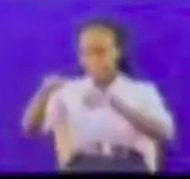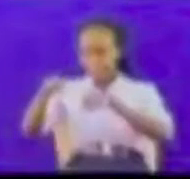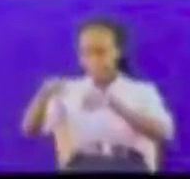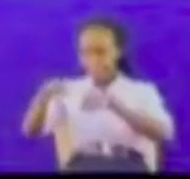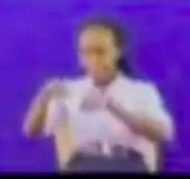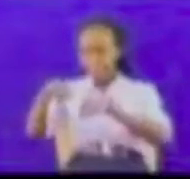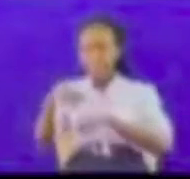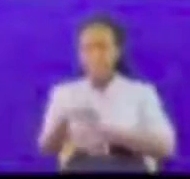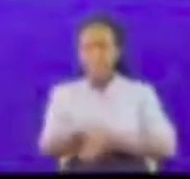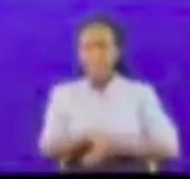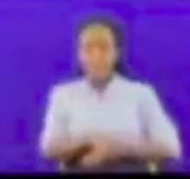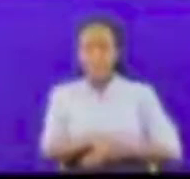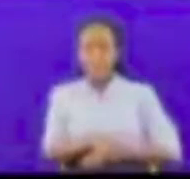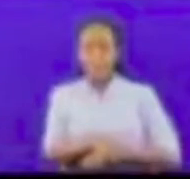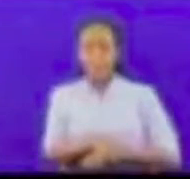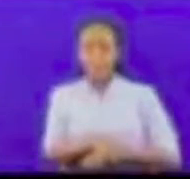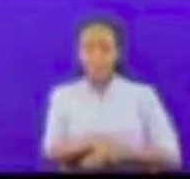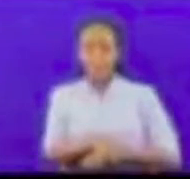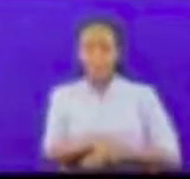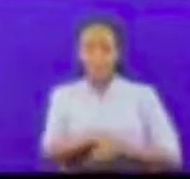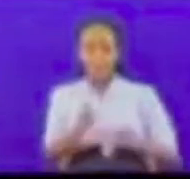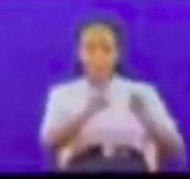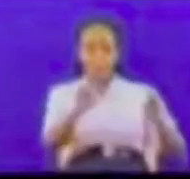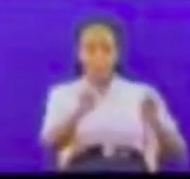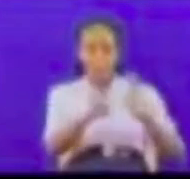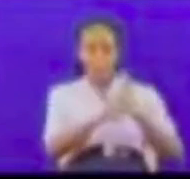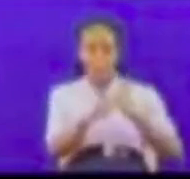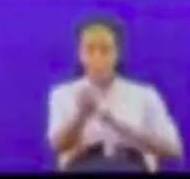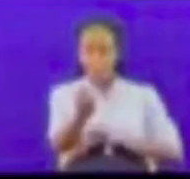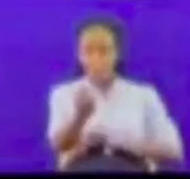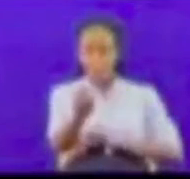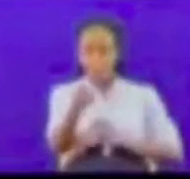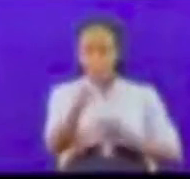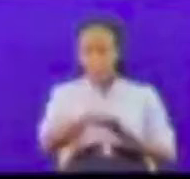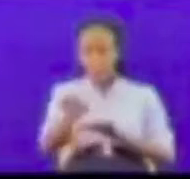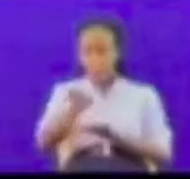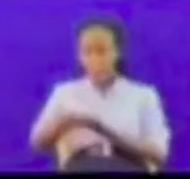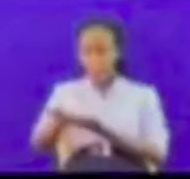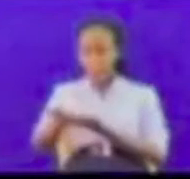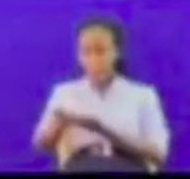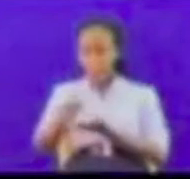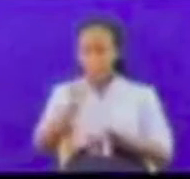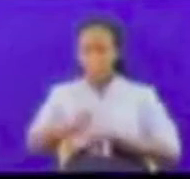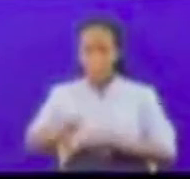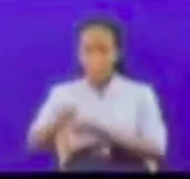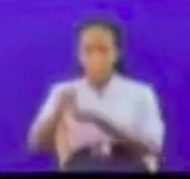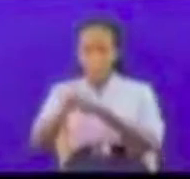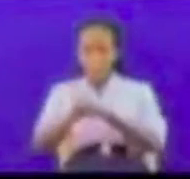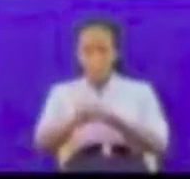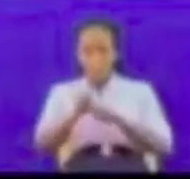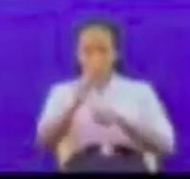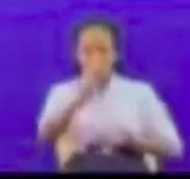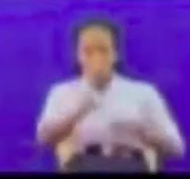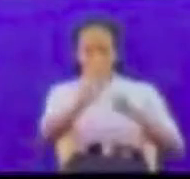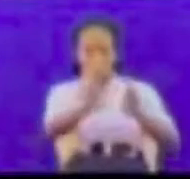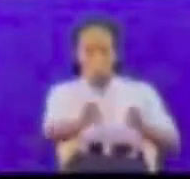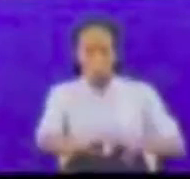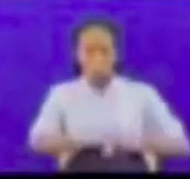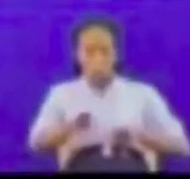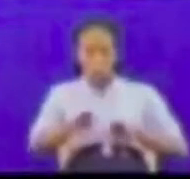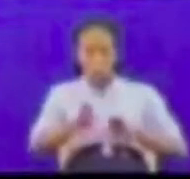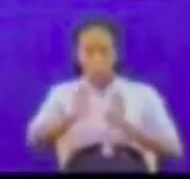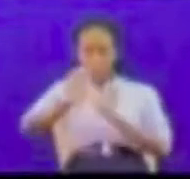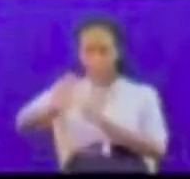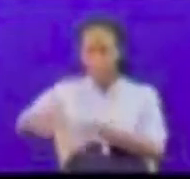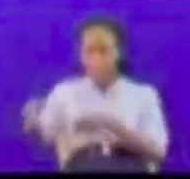Ibara 71 inaorodhesha mambo ambayo kwayo mbunge atakoma kuwa mbunge na ataacha kiti chake cha ubunge.